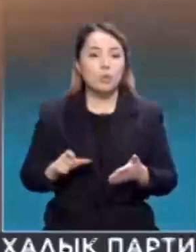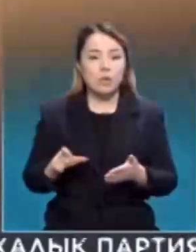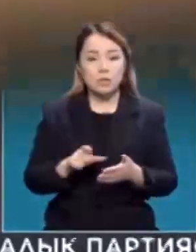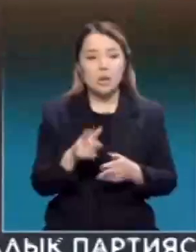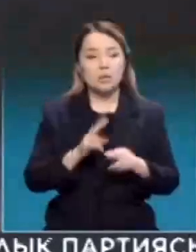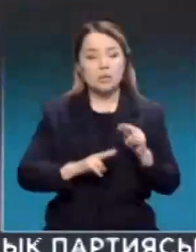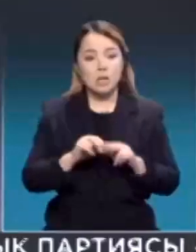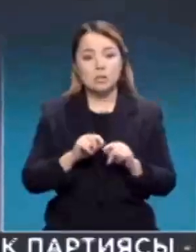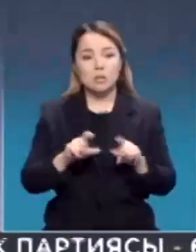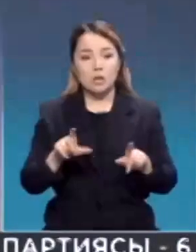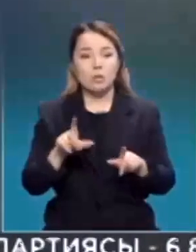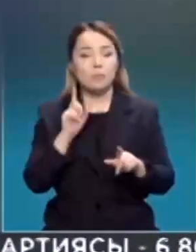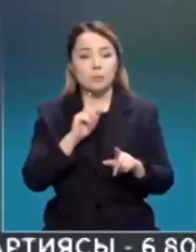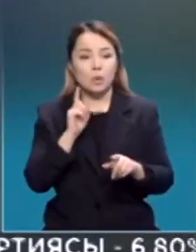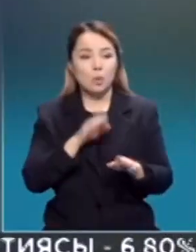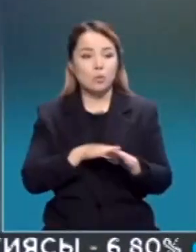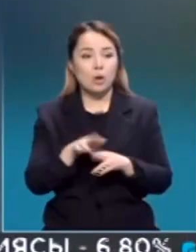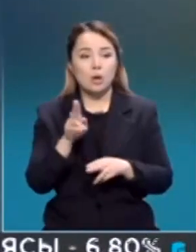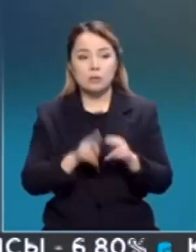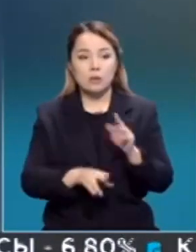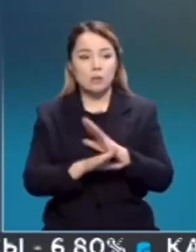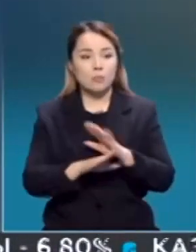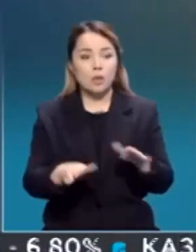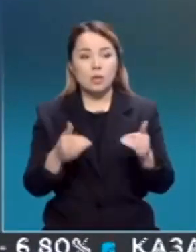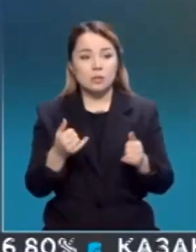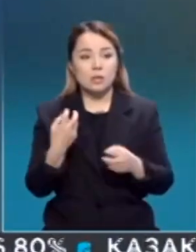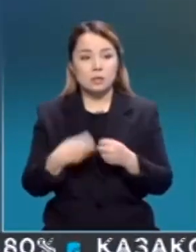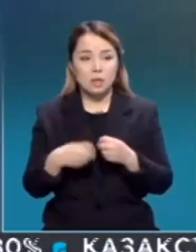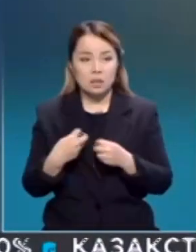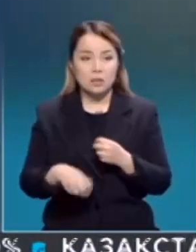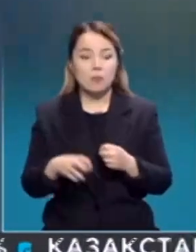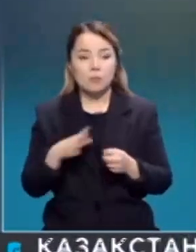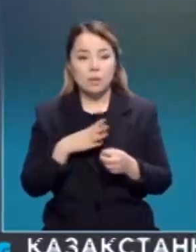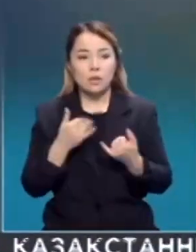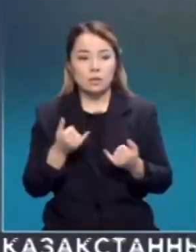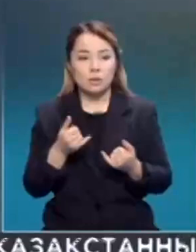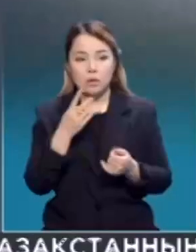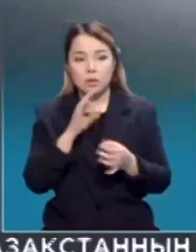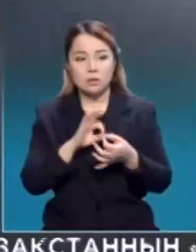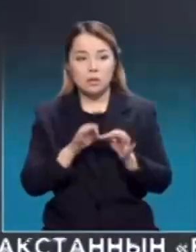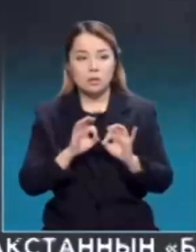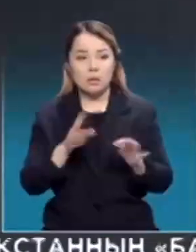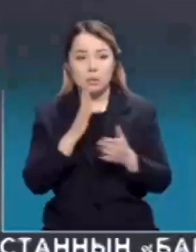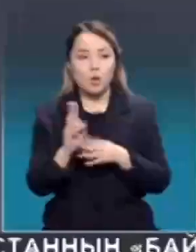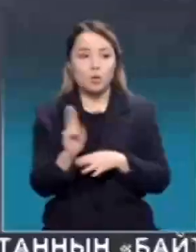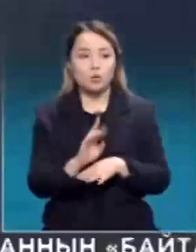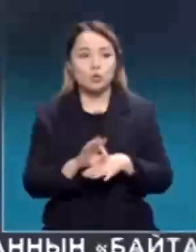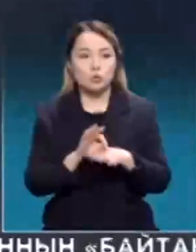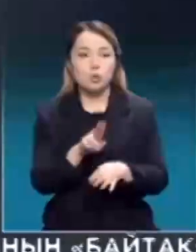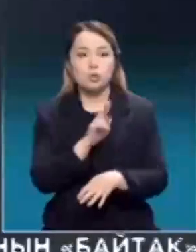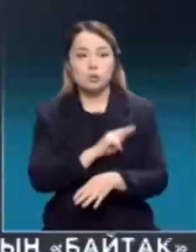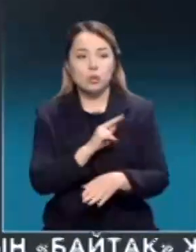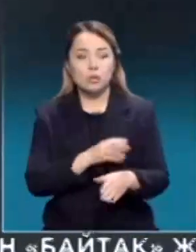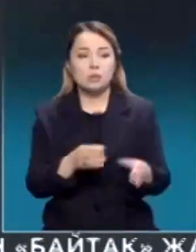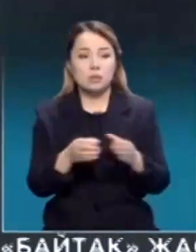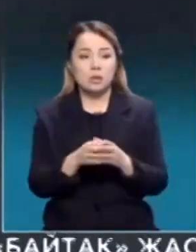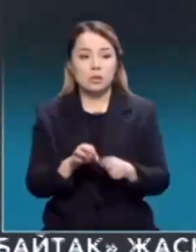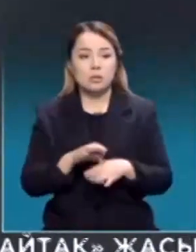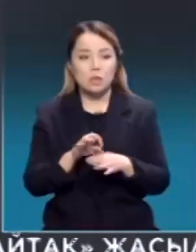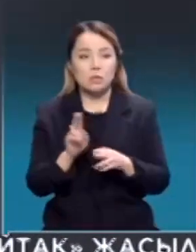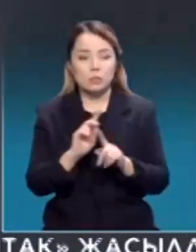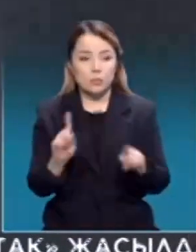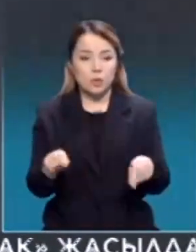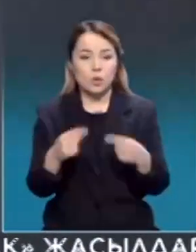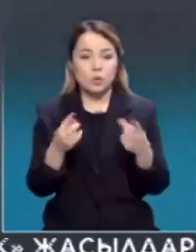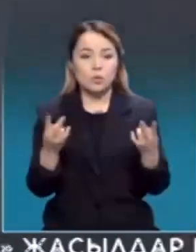нысандарының құрылысы әлі толық аяқталмаған, сондықтан сыр бергенін алға тартып отыр. Жөндеу жұмыстарын мердігер мекеме жүргізуі